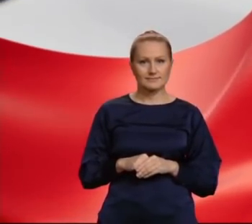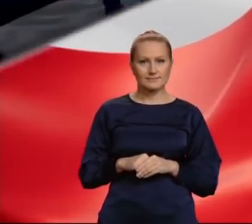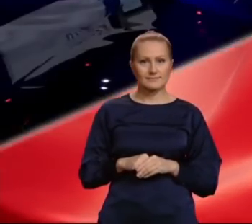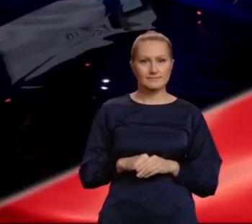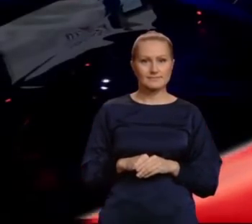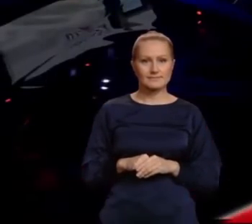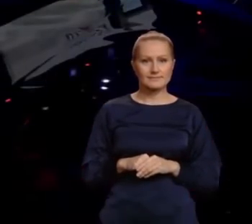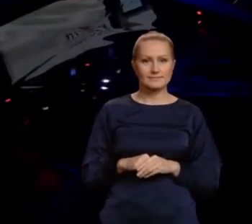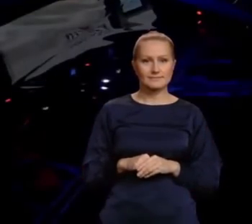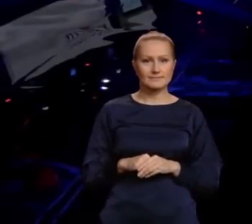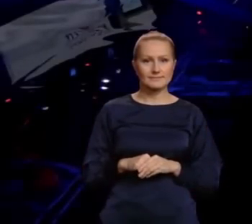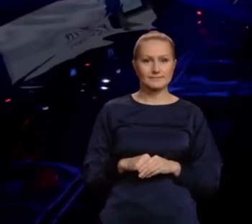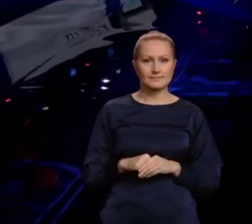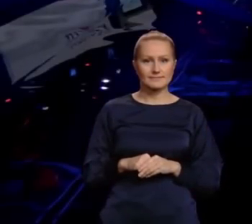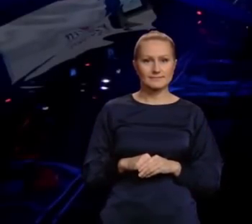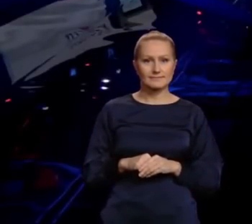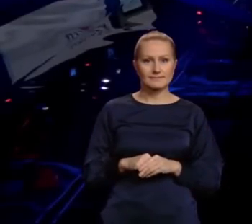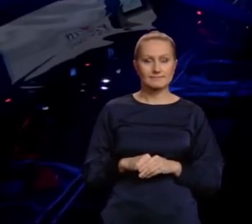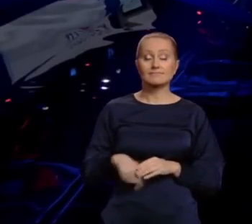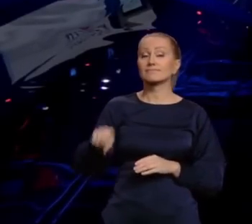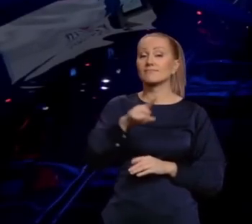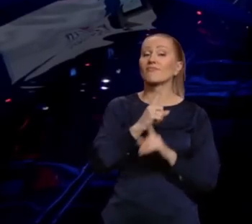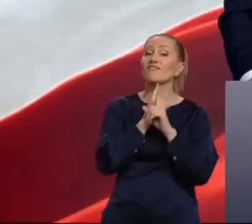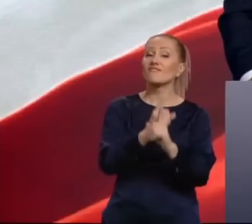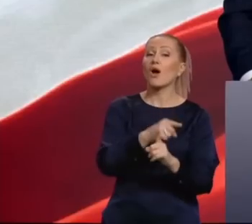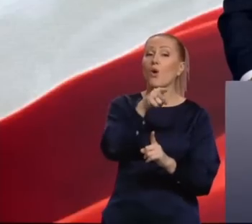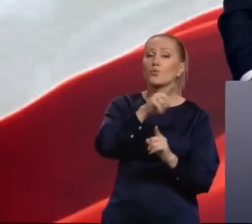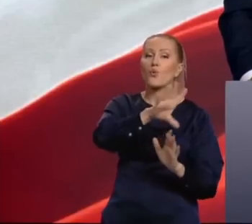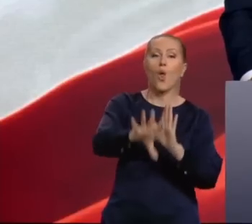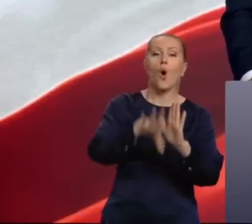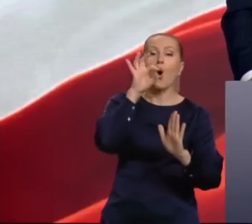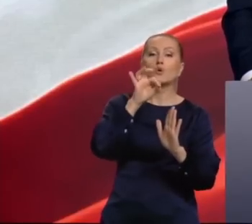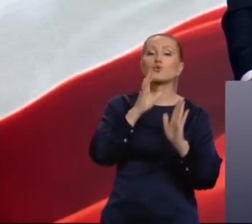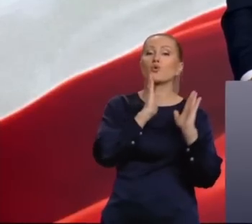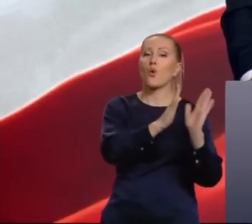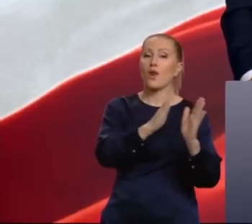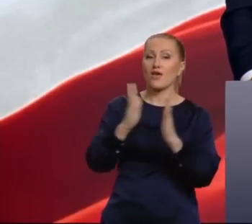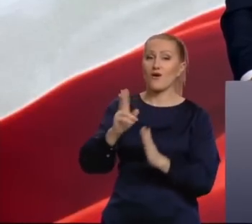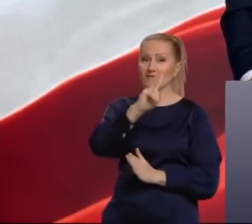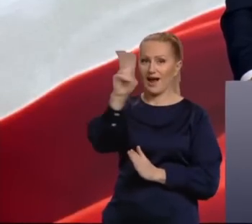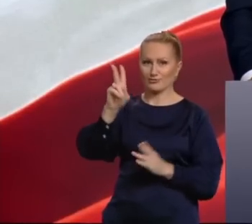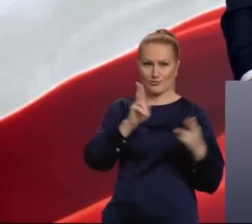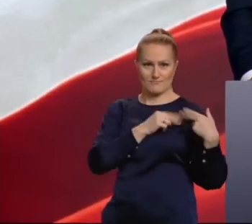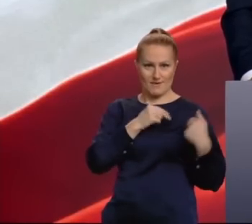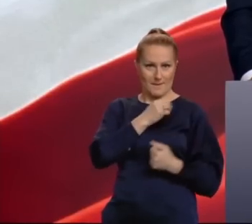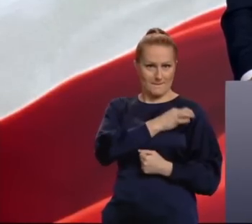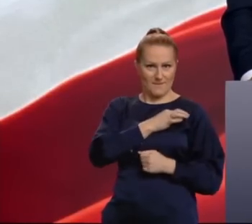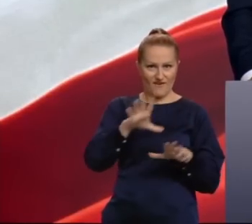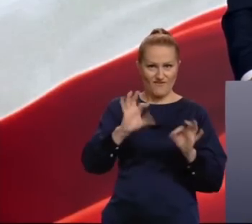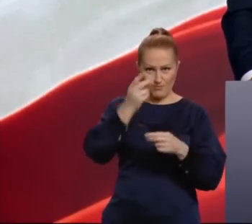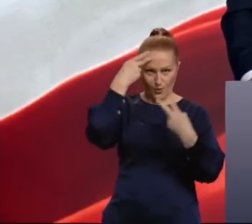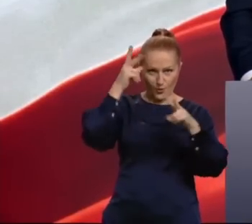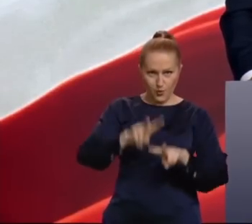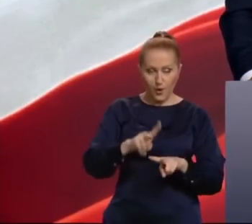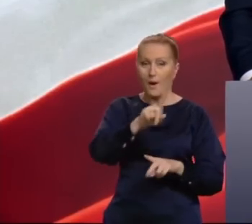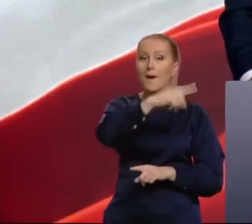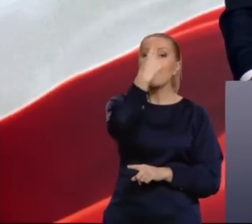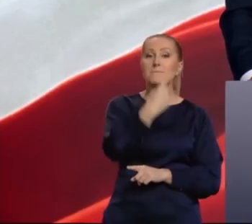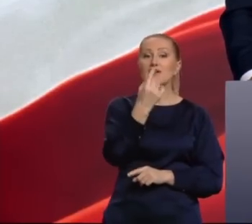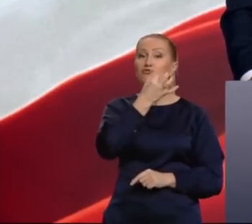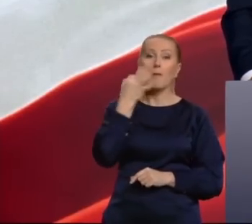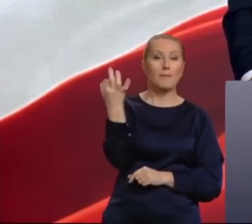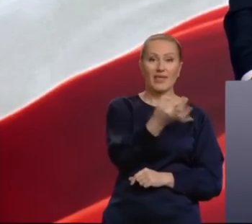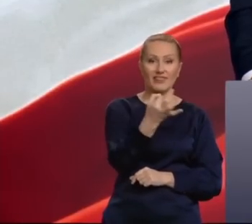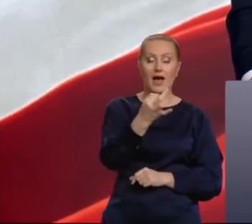Tak. Wedle wylosowanej i zaakceptowanej przez wszystkie komitety wyborcze kolejności, jako pierwszy w pierwszej rundzie pytań,